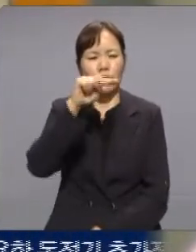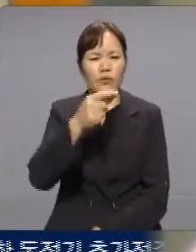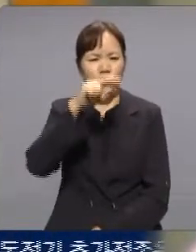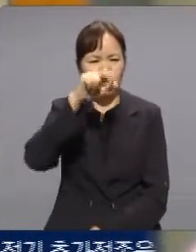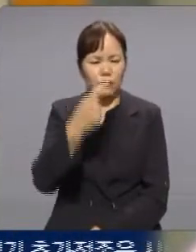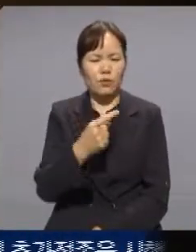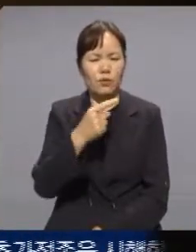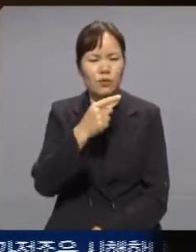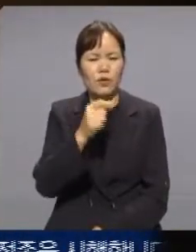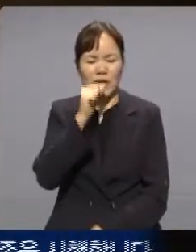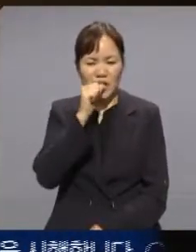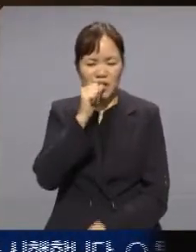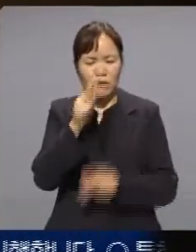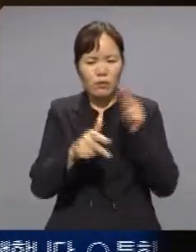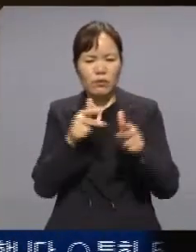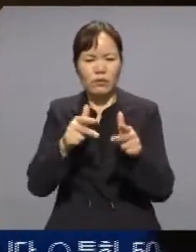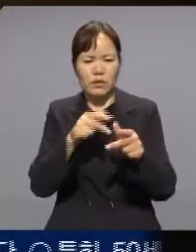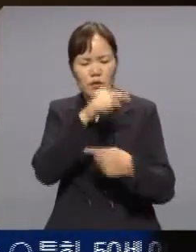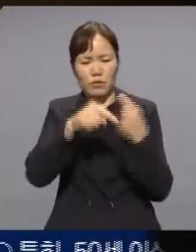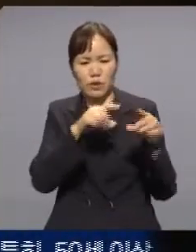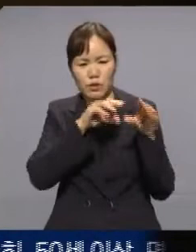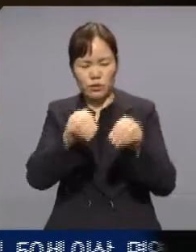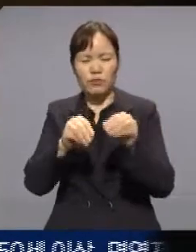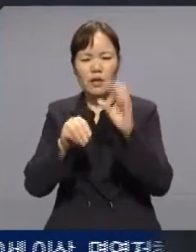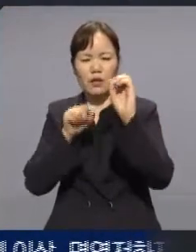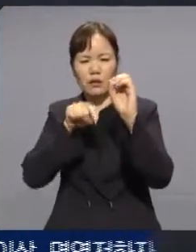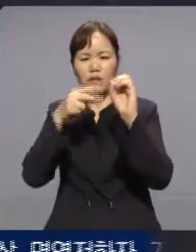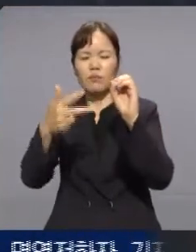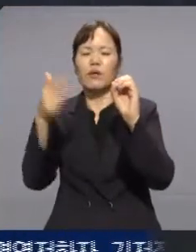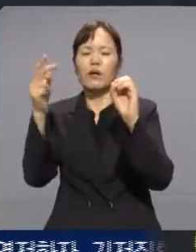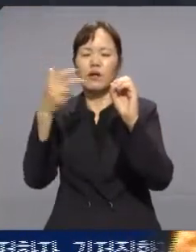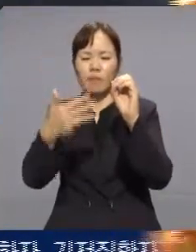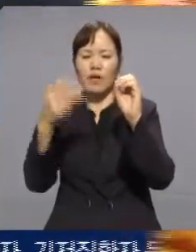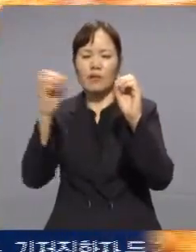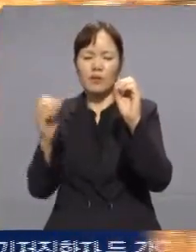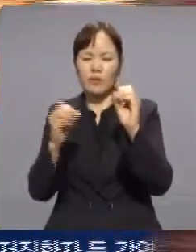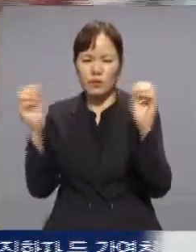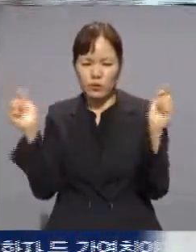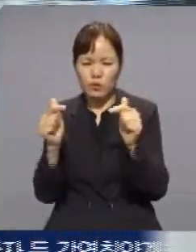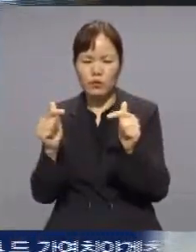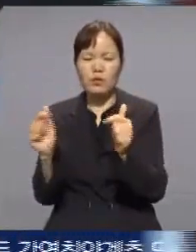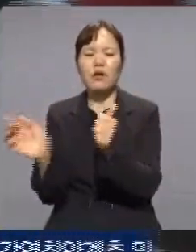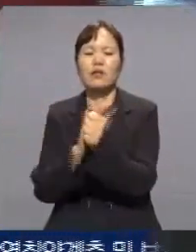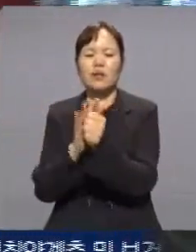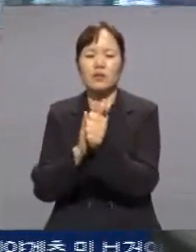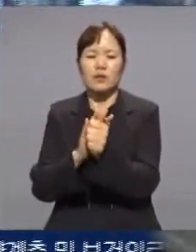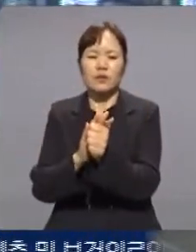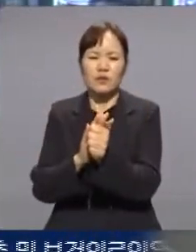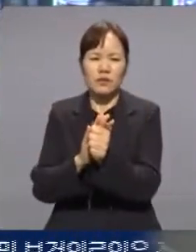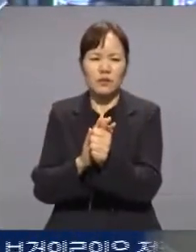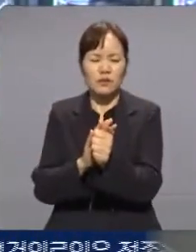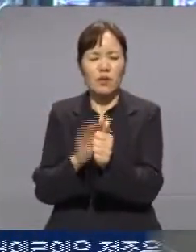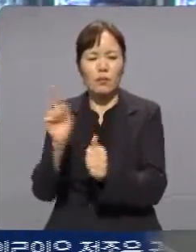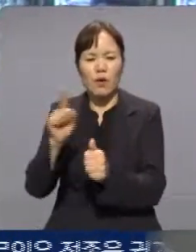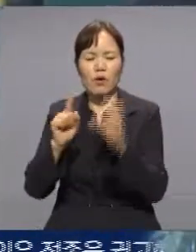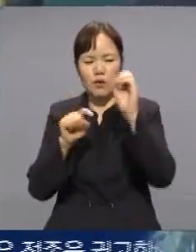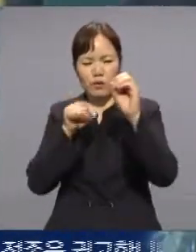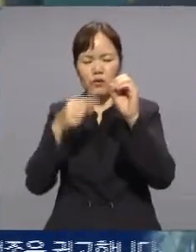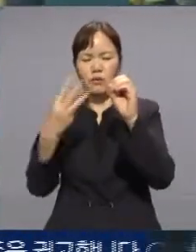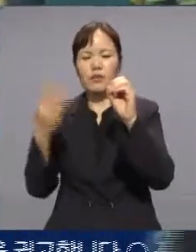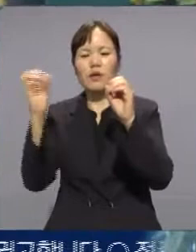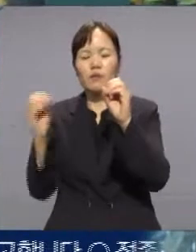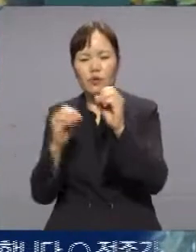가동이 중단돼 1.8%나 줄었습니다. 서비스업 생산은 도소매업을 중심으로 0.3%